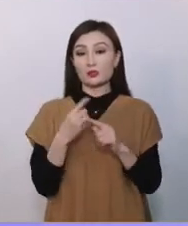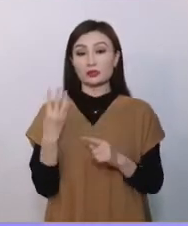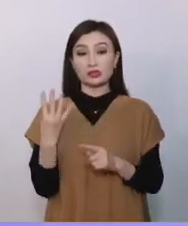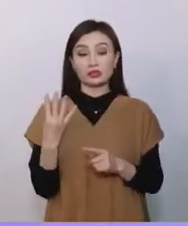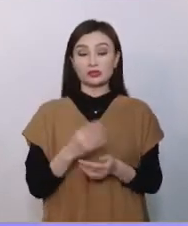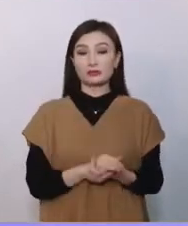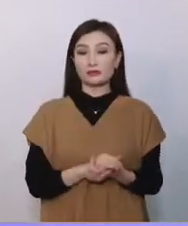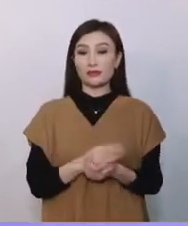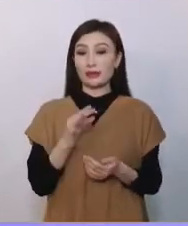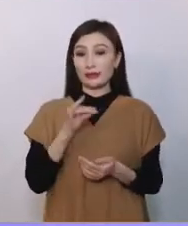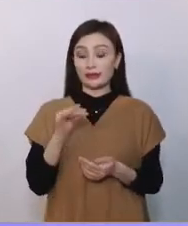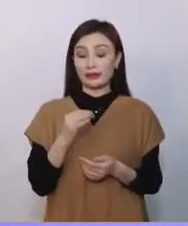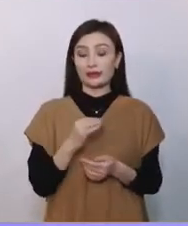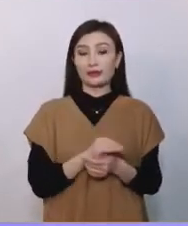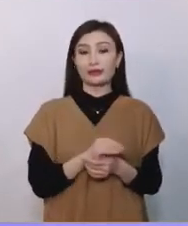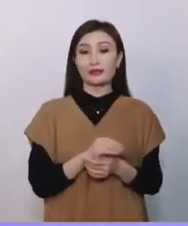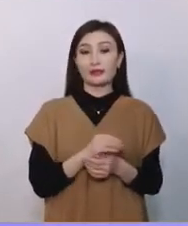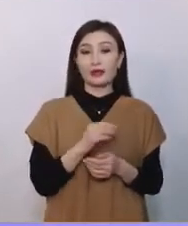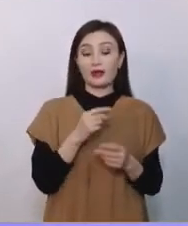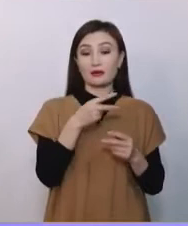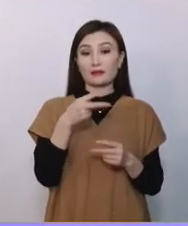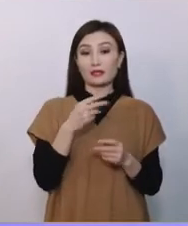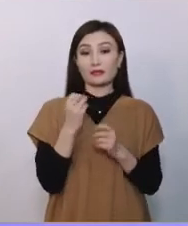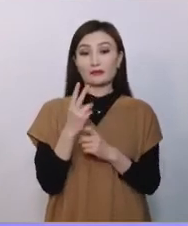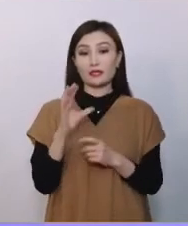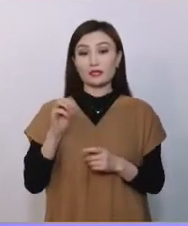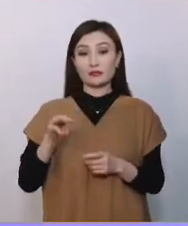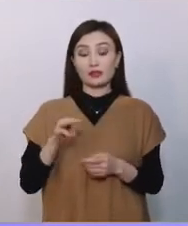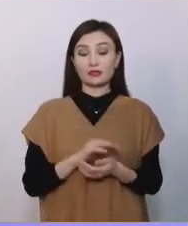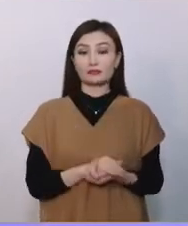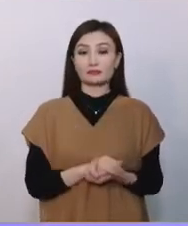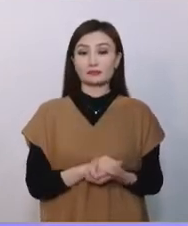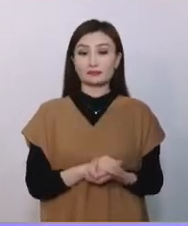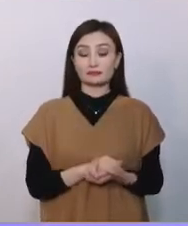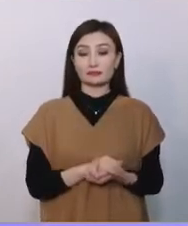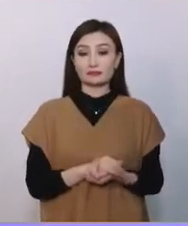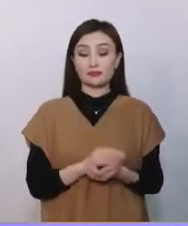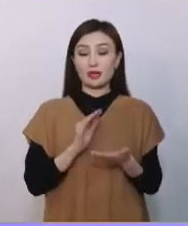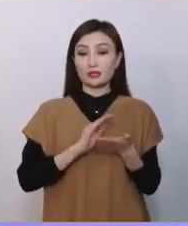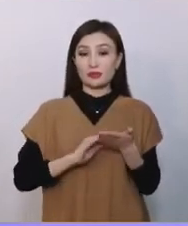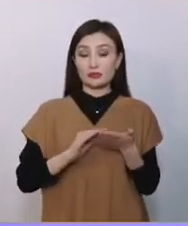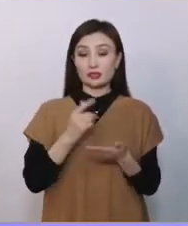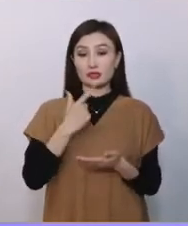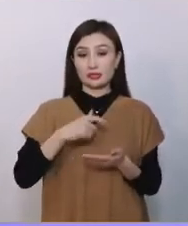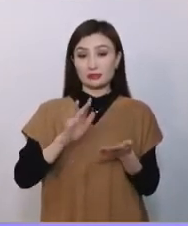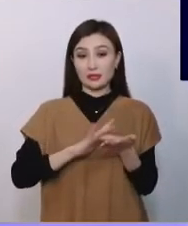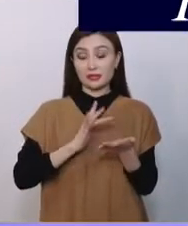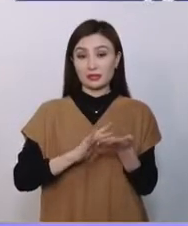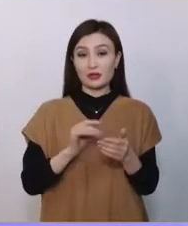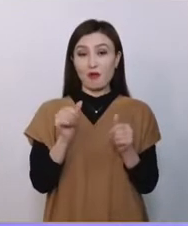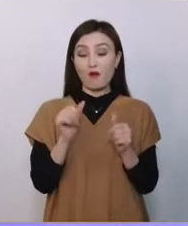и периметр квадрата равняется 12 сантиметров запишите к себе в тетрадь